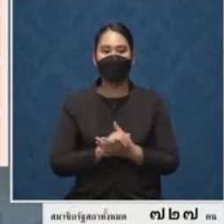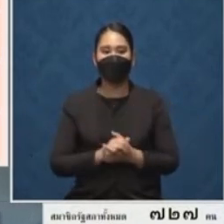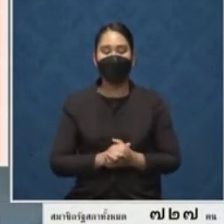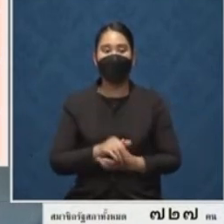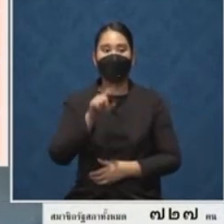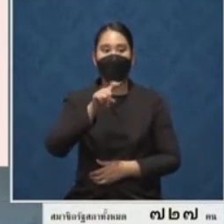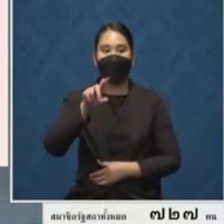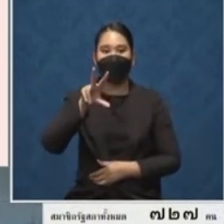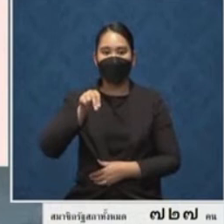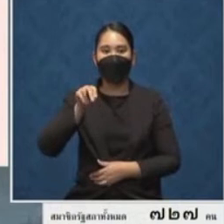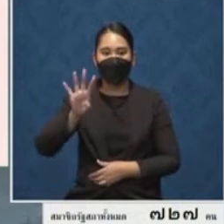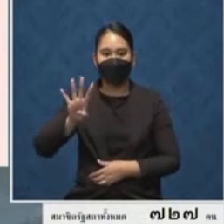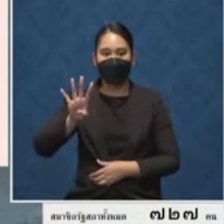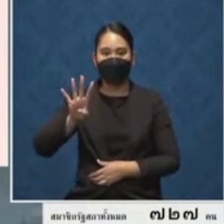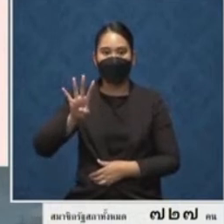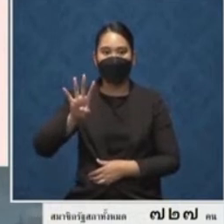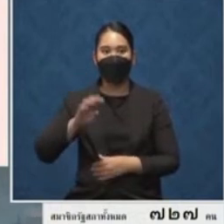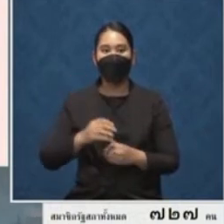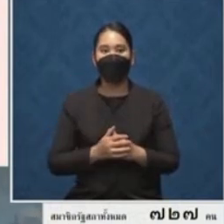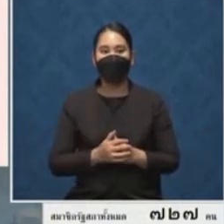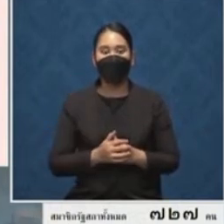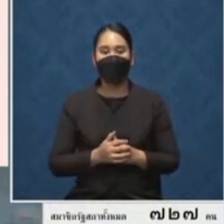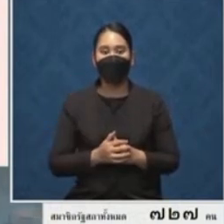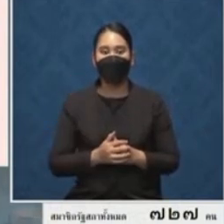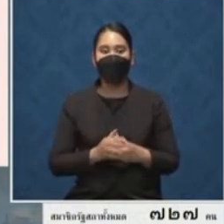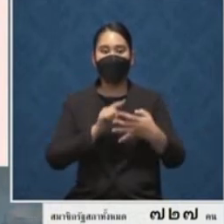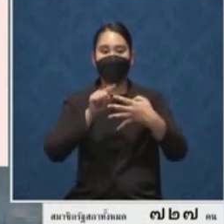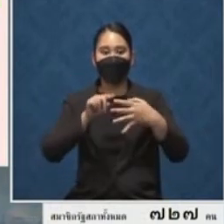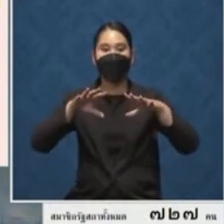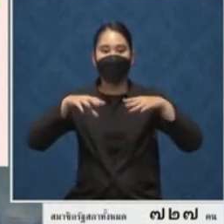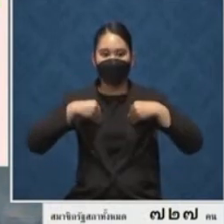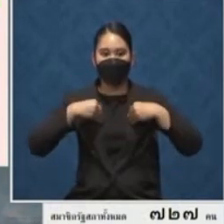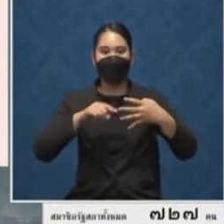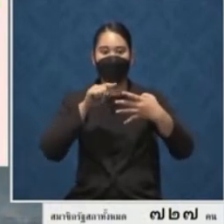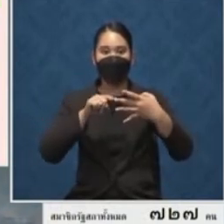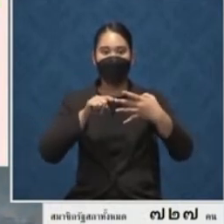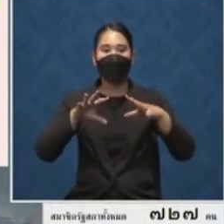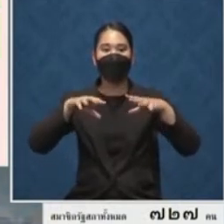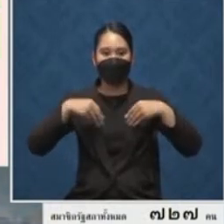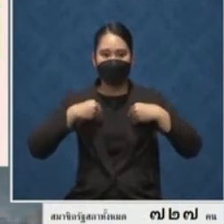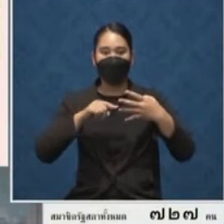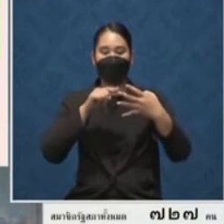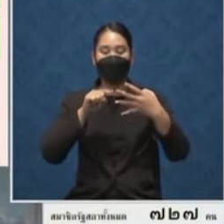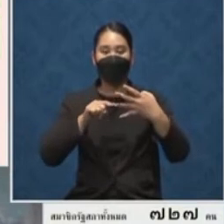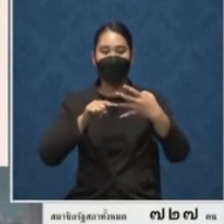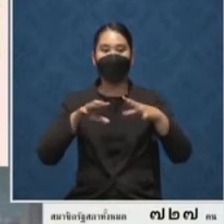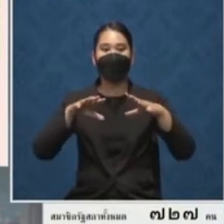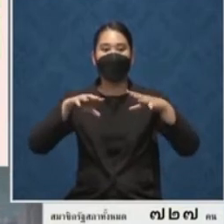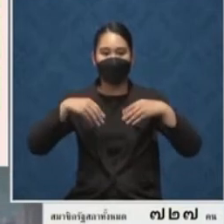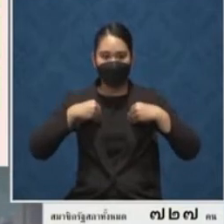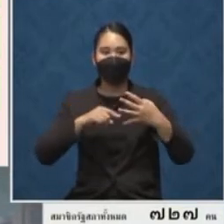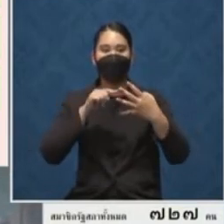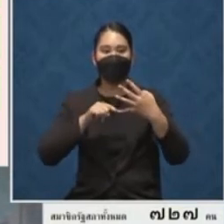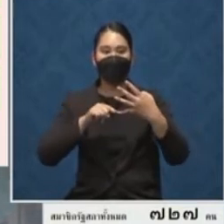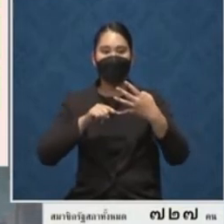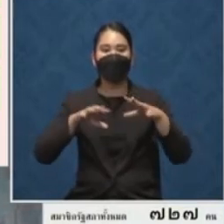134นายชินวรบุญเกียรติ 1รับหลักการ2รับหลักการ3รับหลักการ4รับหลัก